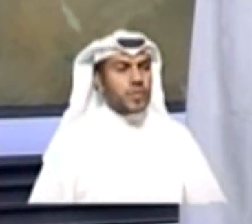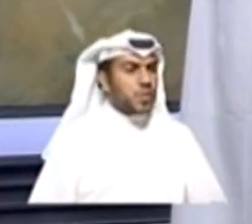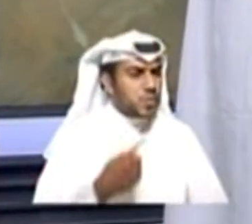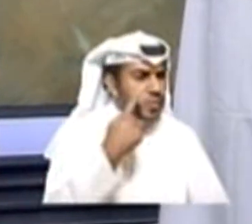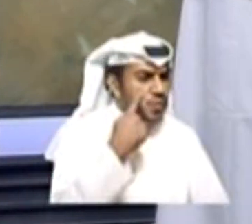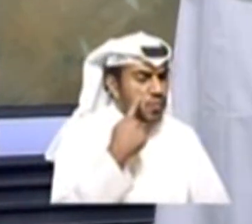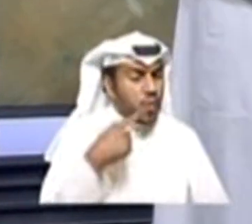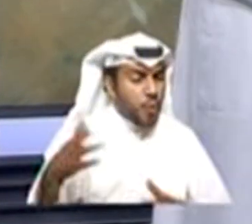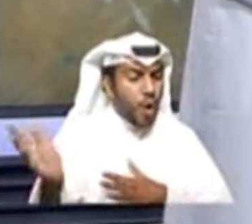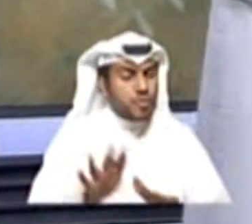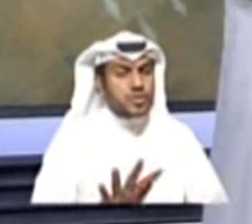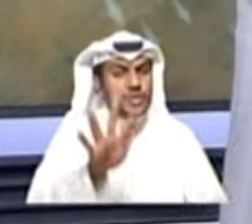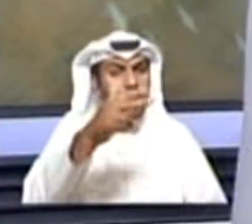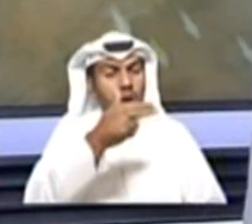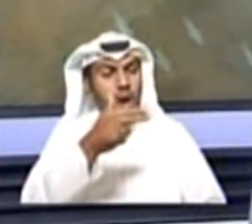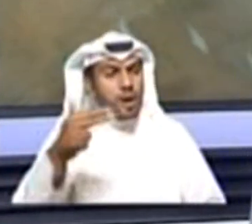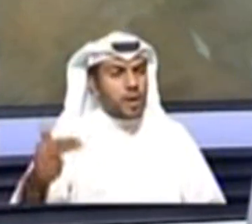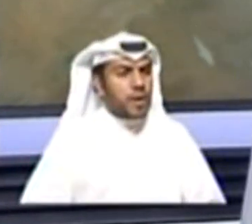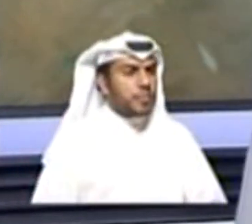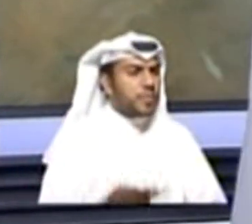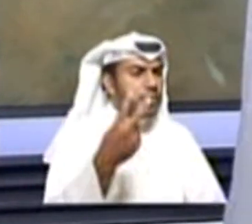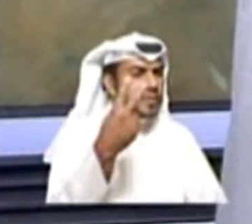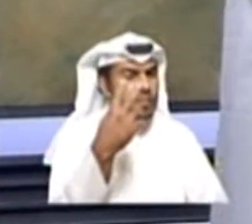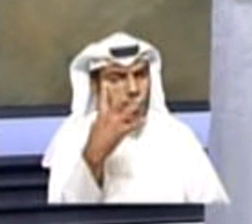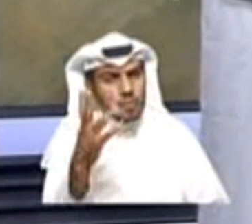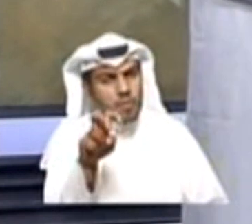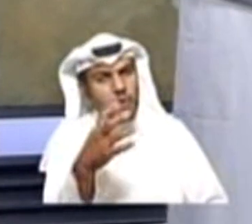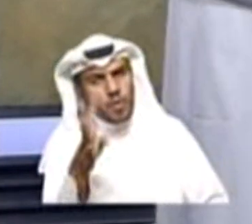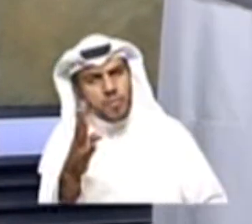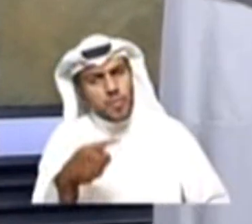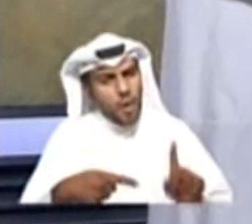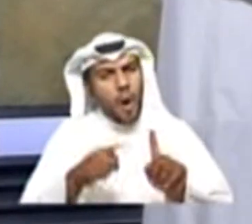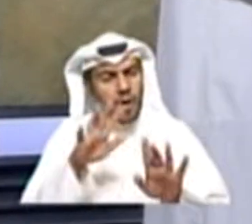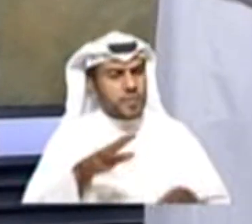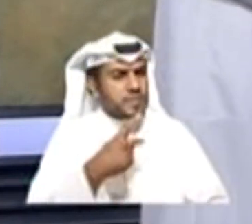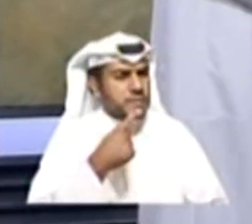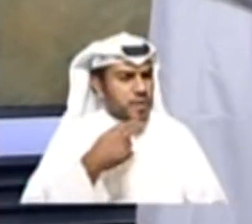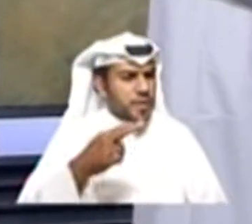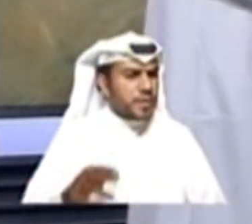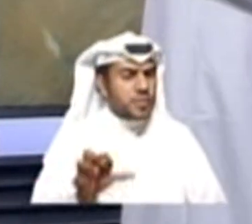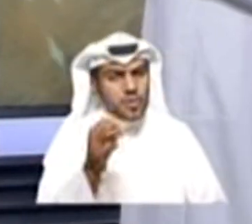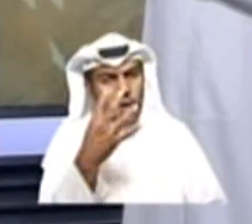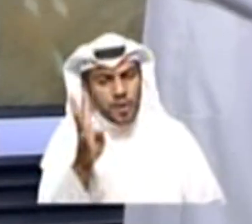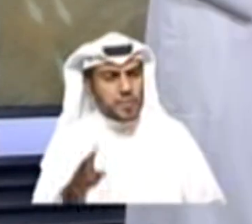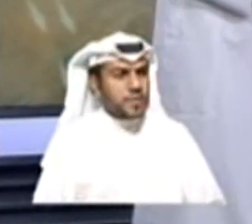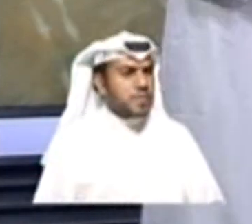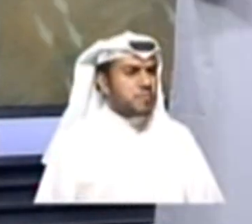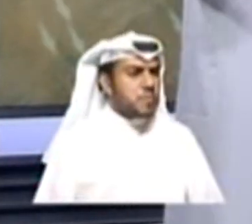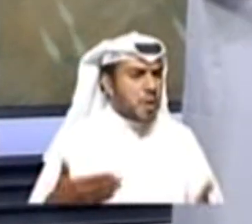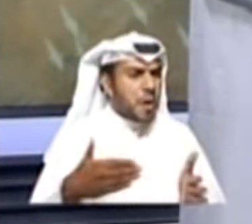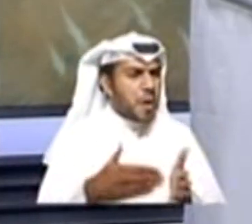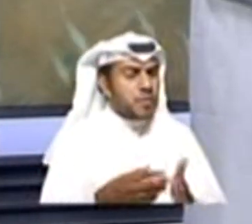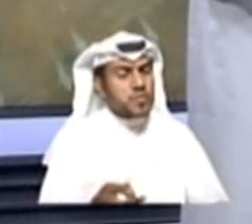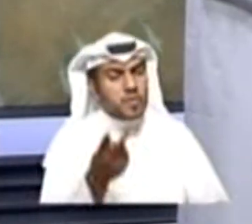أيضا الرياح الشمالية الغربية ويانا سرعتها ما بين 12 إلى 35 كيلومتر بالساعة، وأقصى حرارة متوقعينها ما